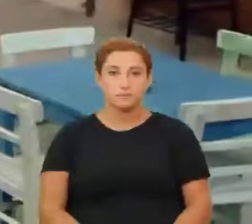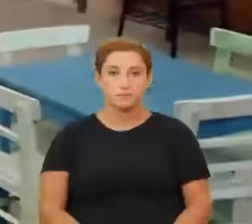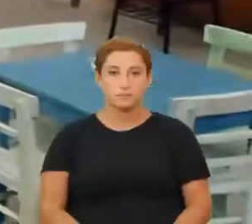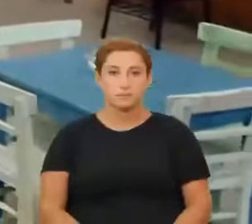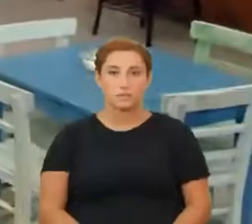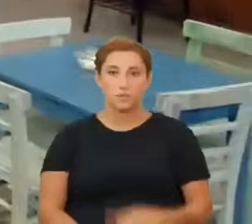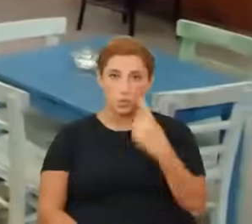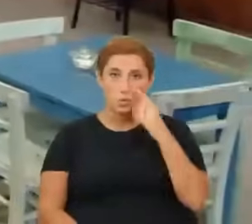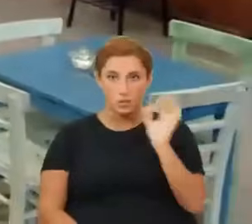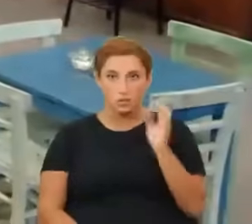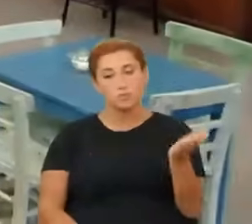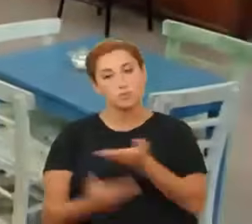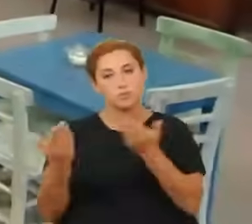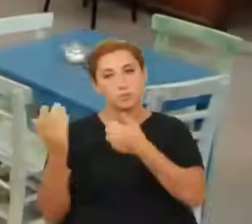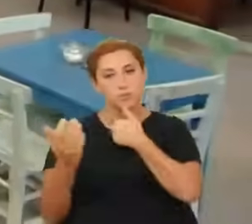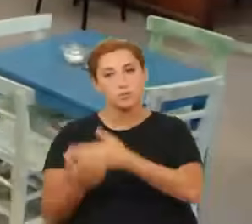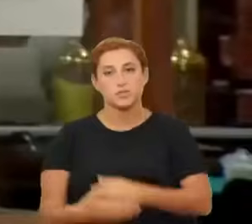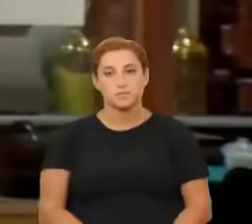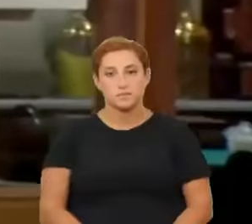Buyurun. Biliyorsun değil mi? Ay, buyurun.